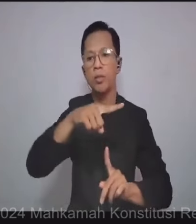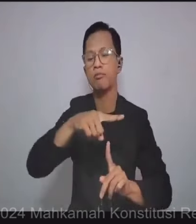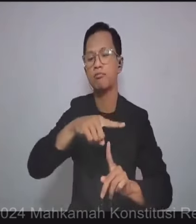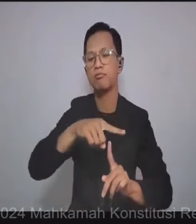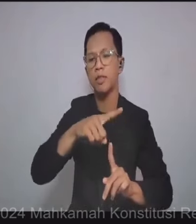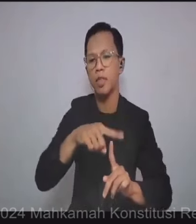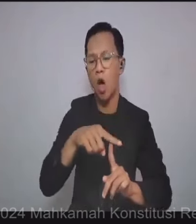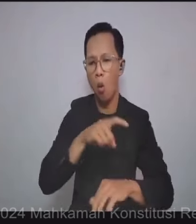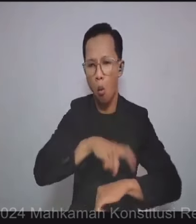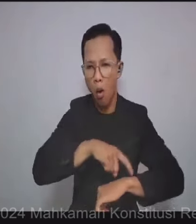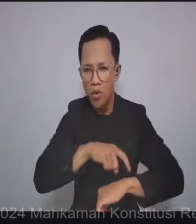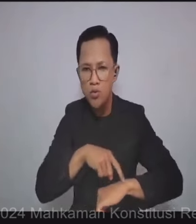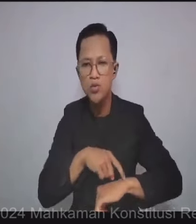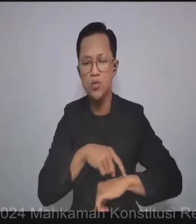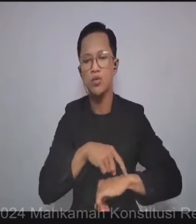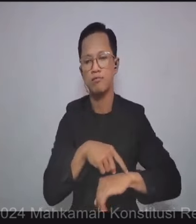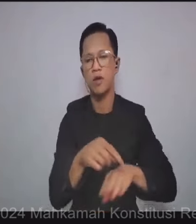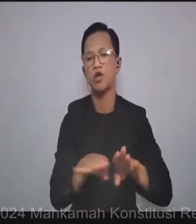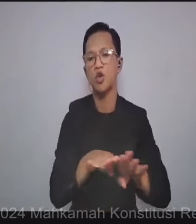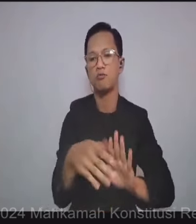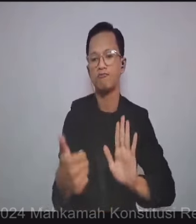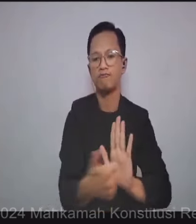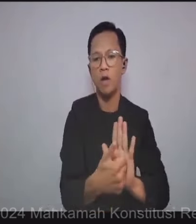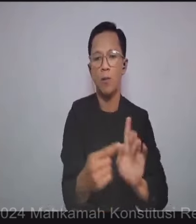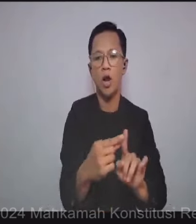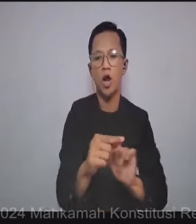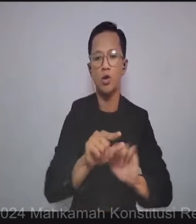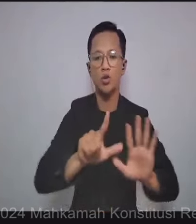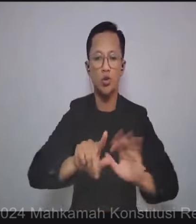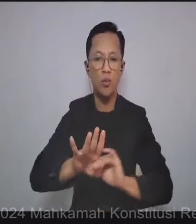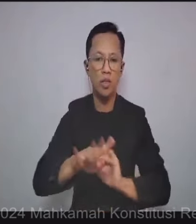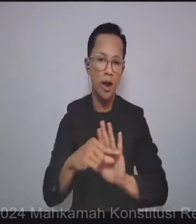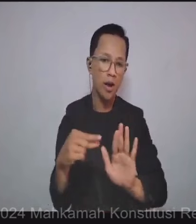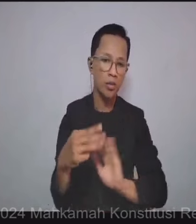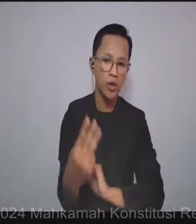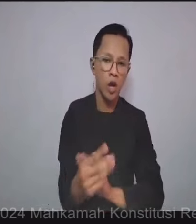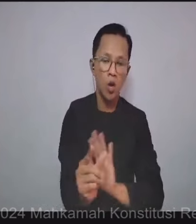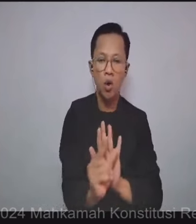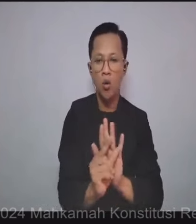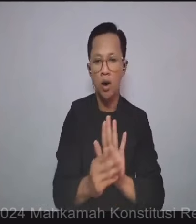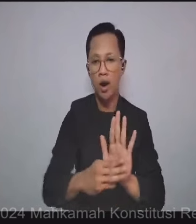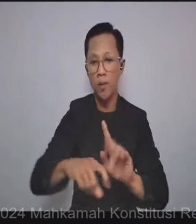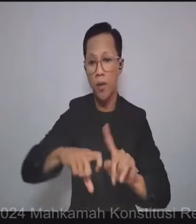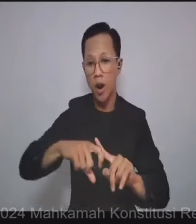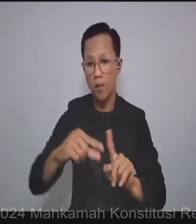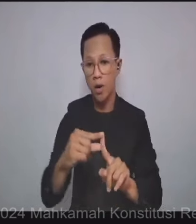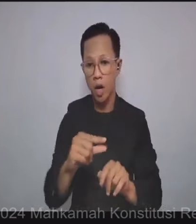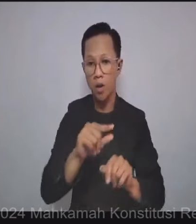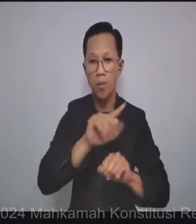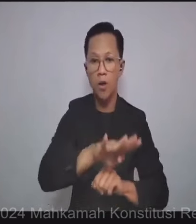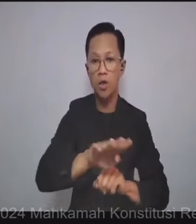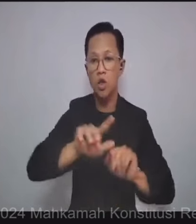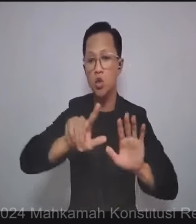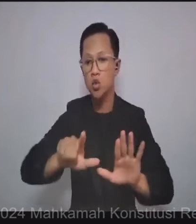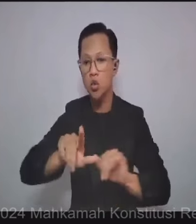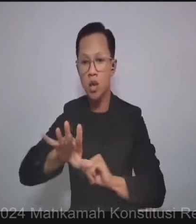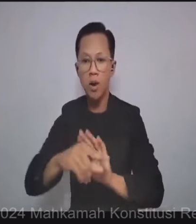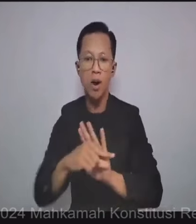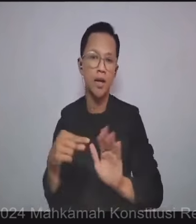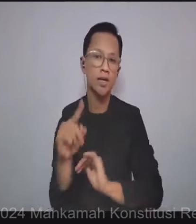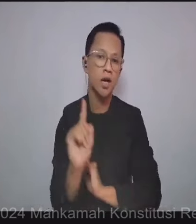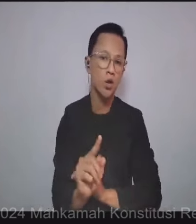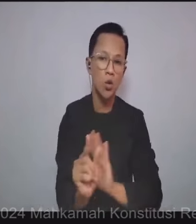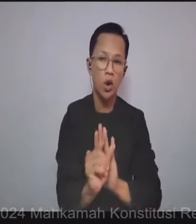ditentukan pasal 74 ayat 3 undang-undang MK pasal 475 ayat 1 undang-undang pemilu dan pasal 7 ayat